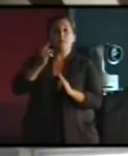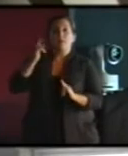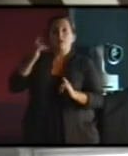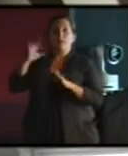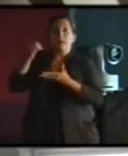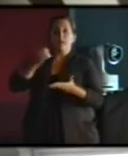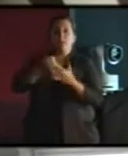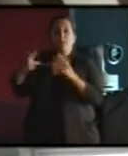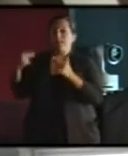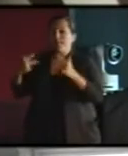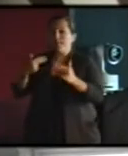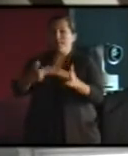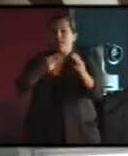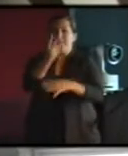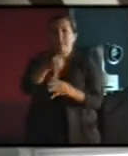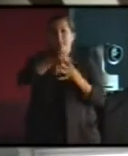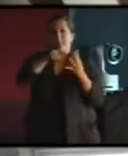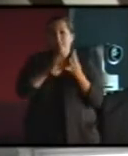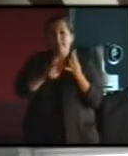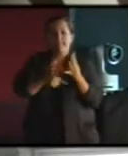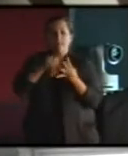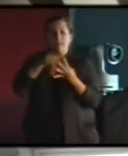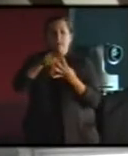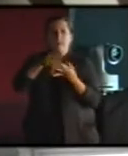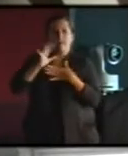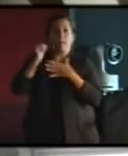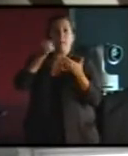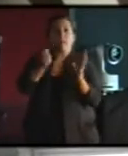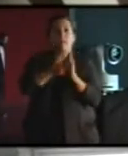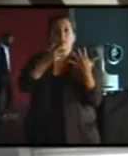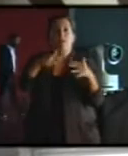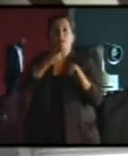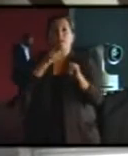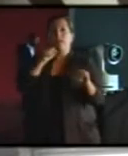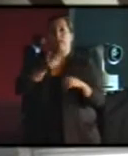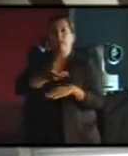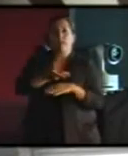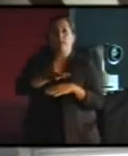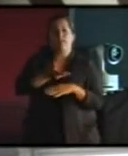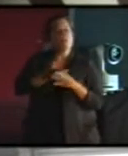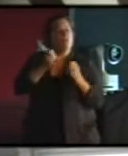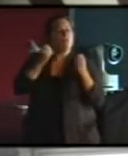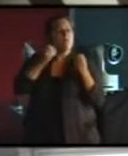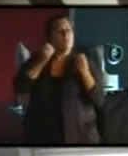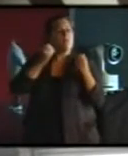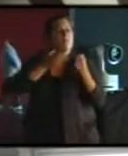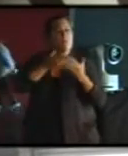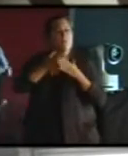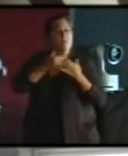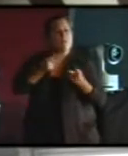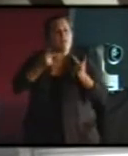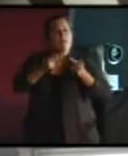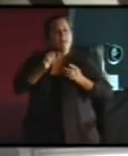quatre temps. Un premier temps, au fond, qui arrête la question patrimoniale au XVIIIe siècle. Pendant très longtemps, on a considéré que ce qui avait valeur